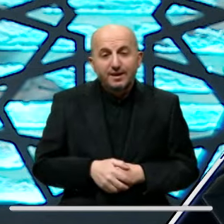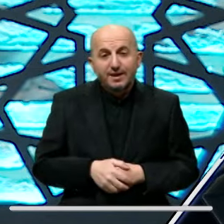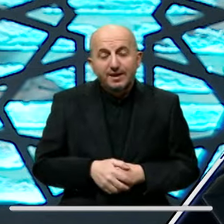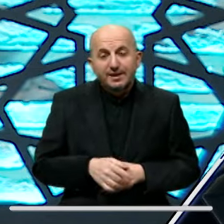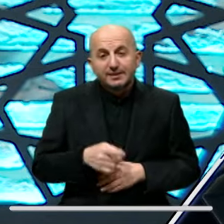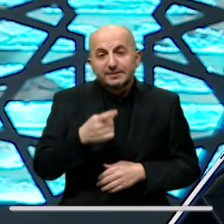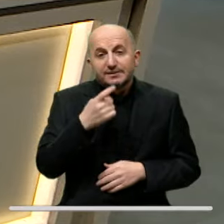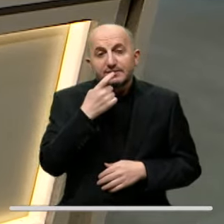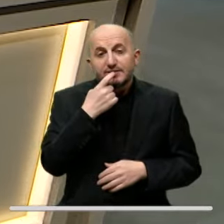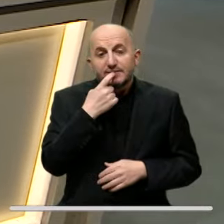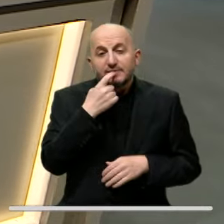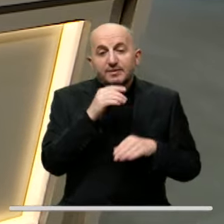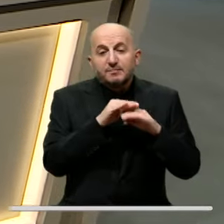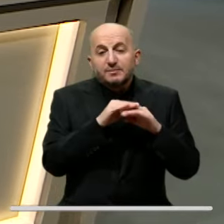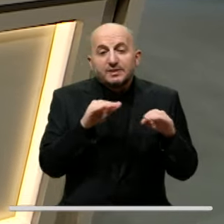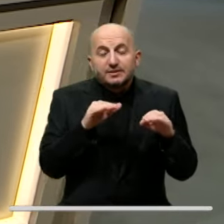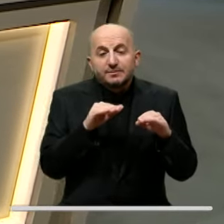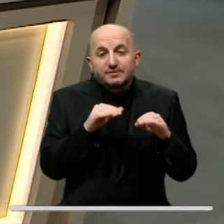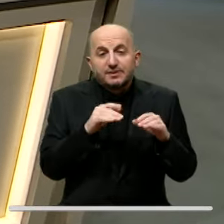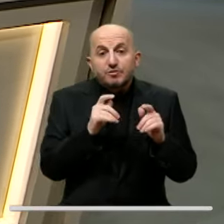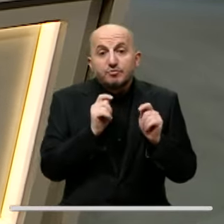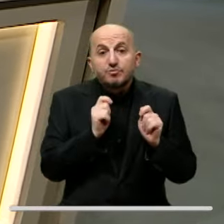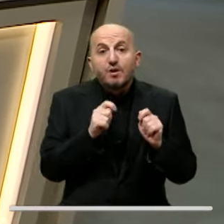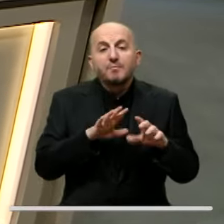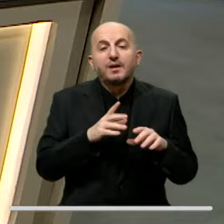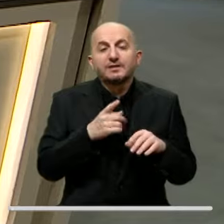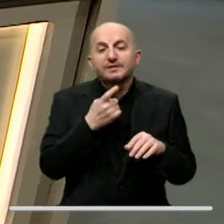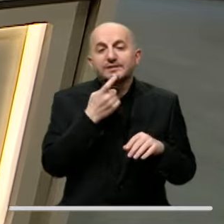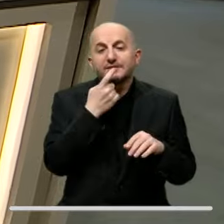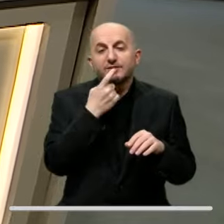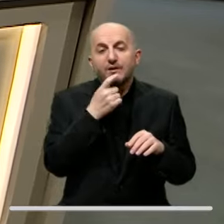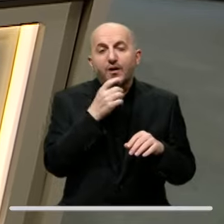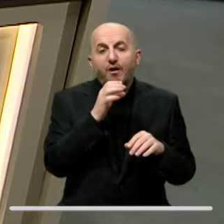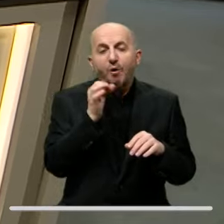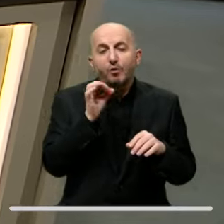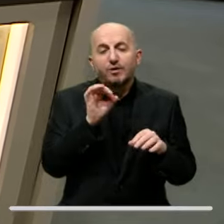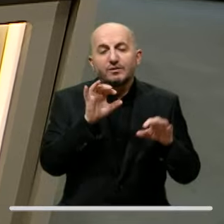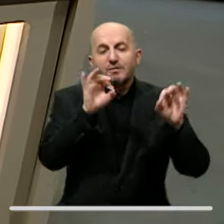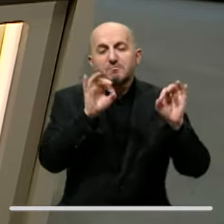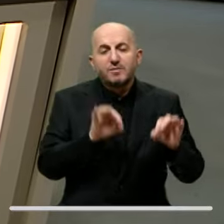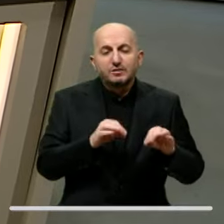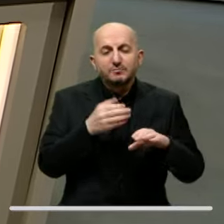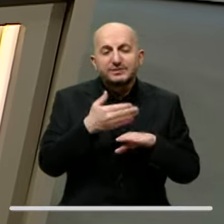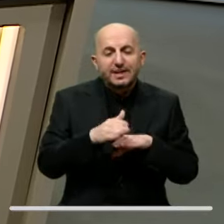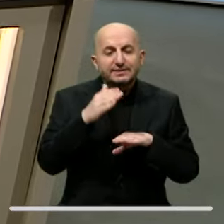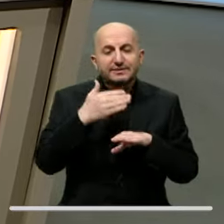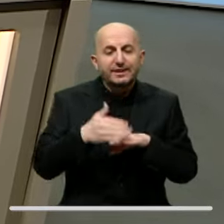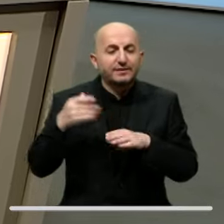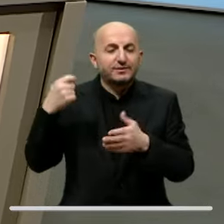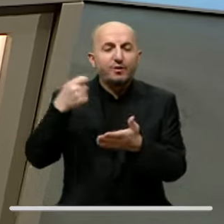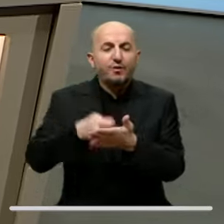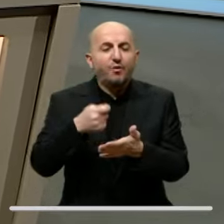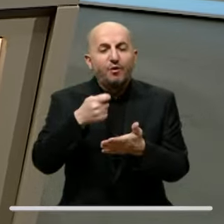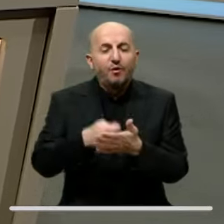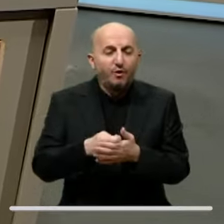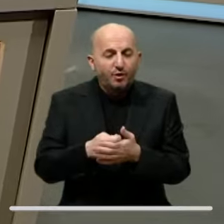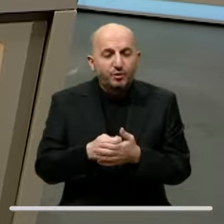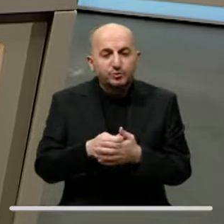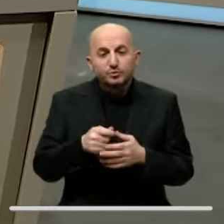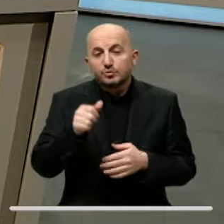yıl bitiminde zorlamayayım diye. Senenin başından başlıyorum. Bunu taksit taksit veriyorum ve bunu Sudan'da bir